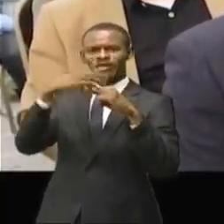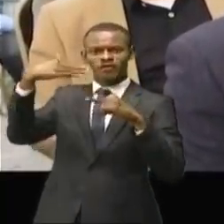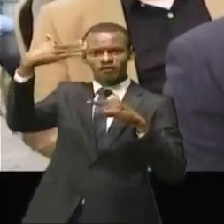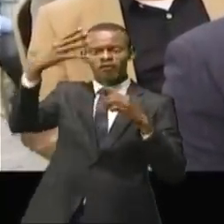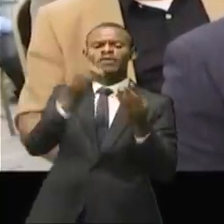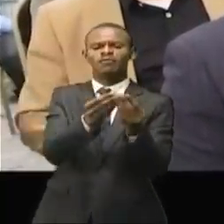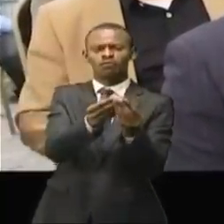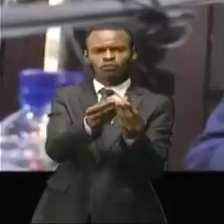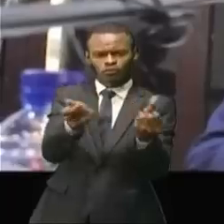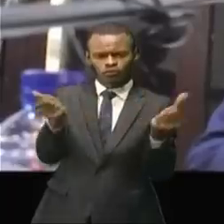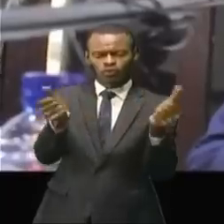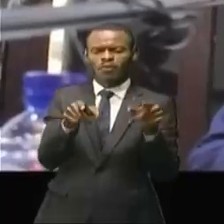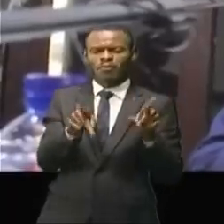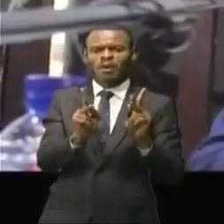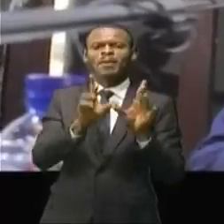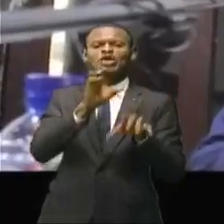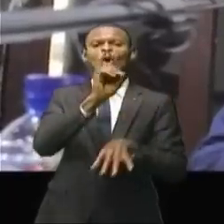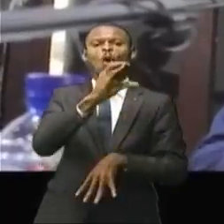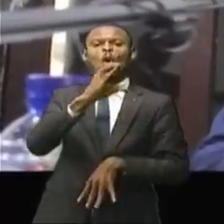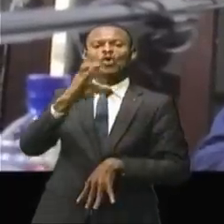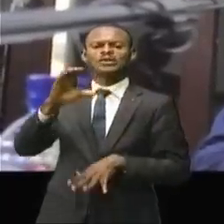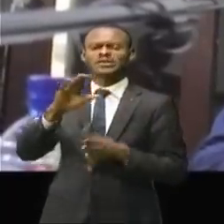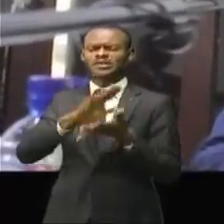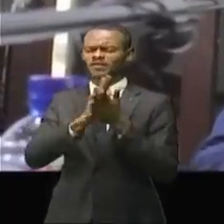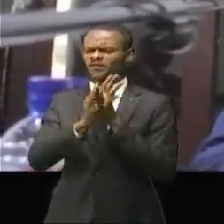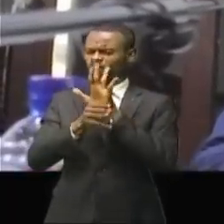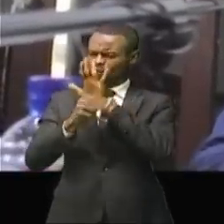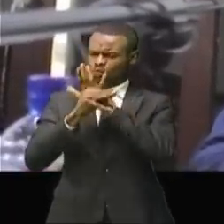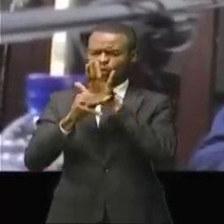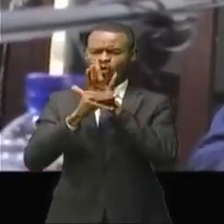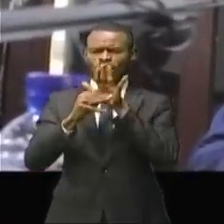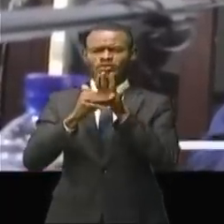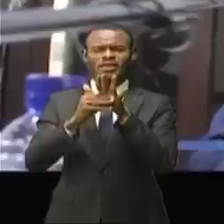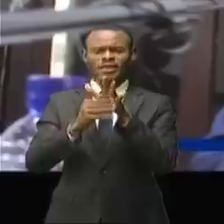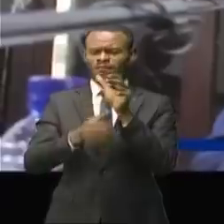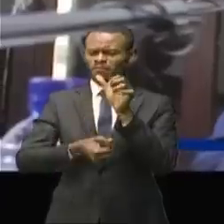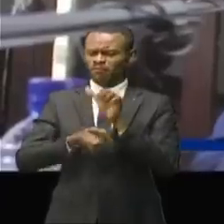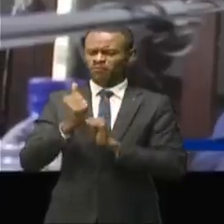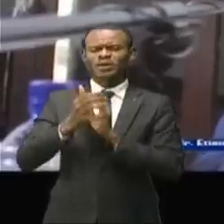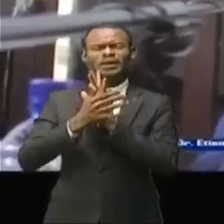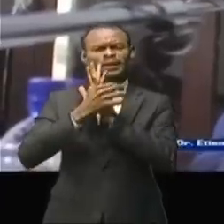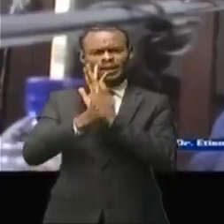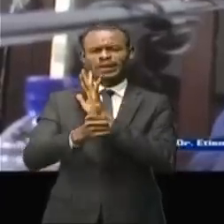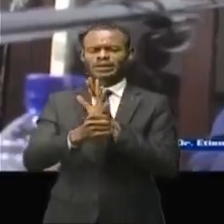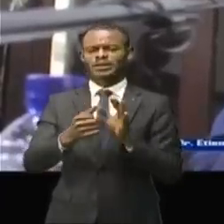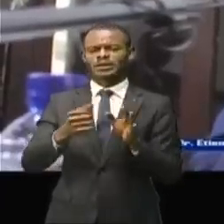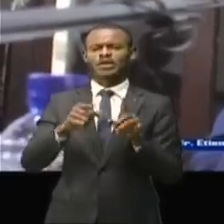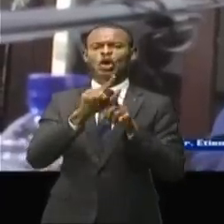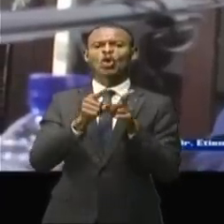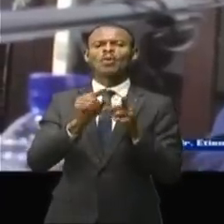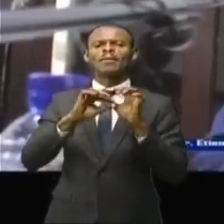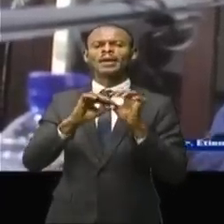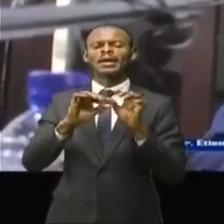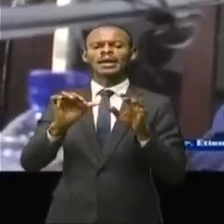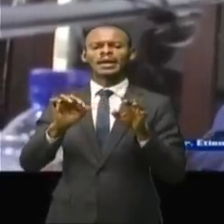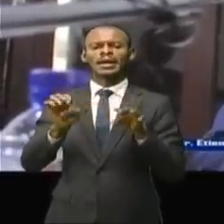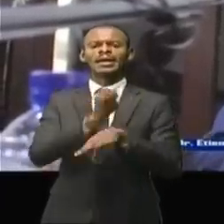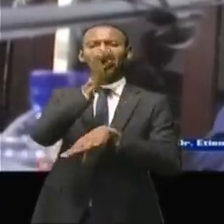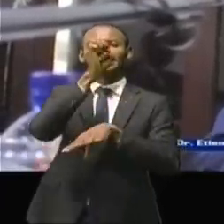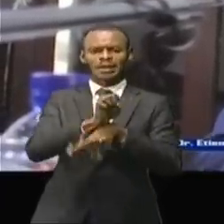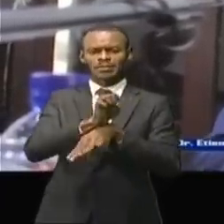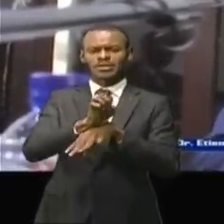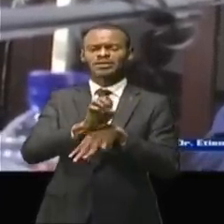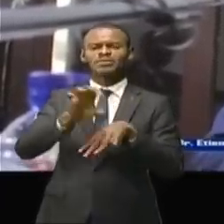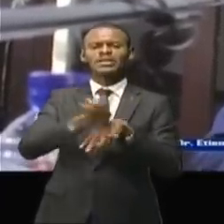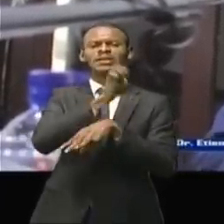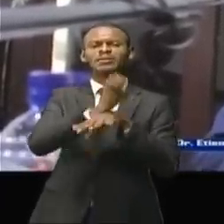un modèle très connu des performances comme établissement public à